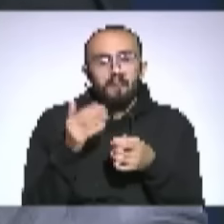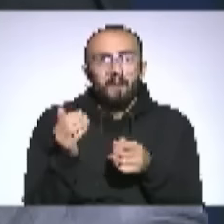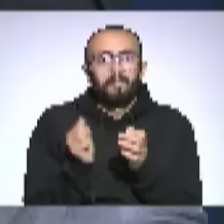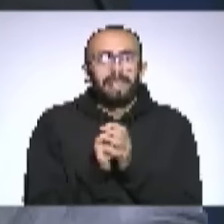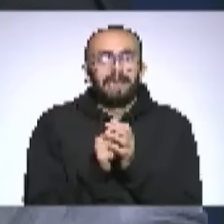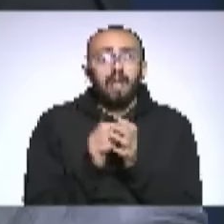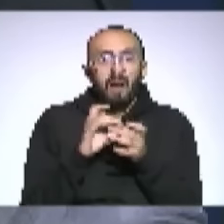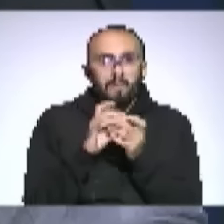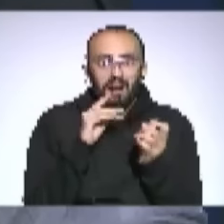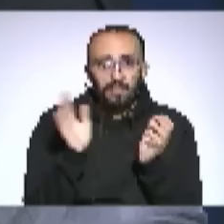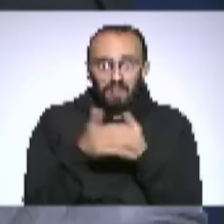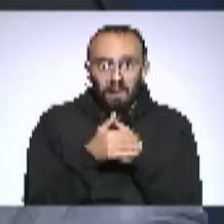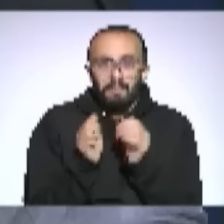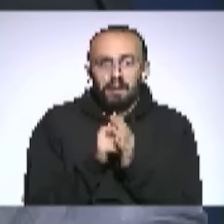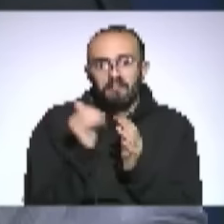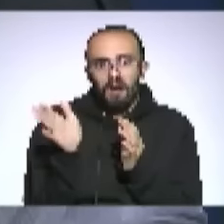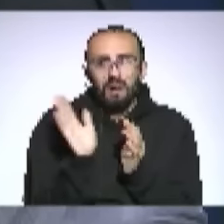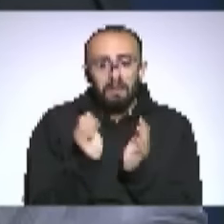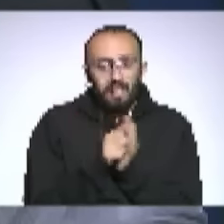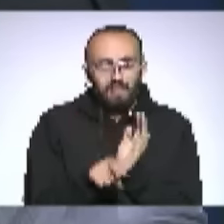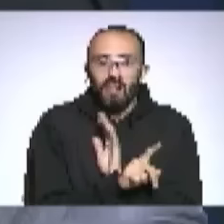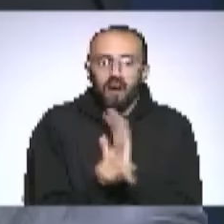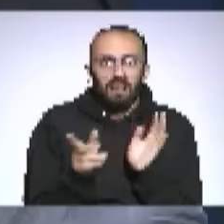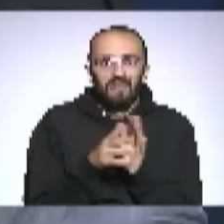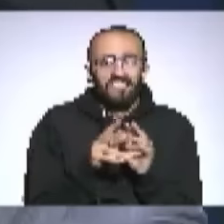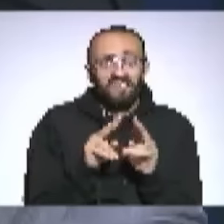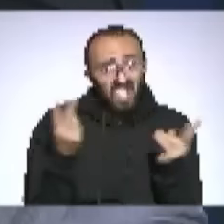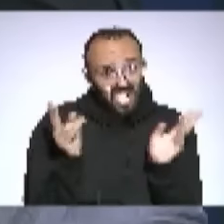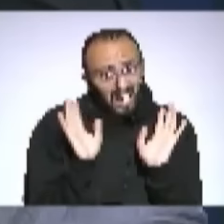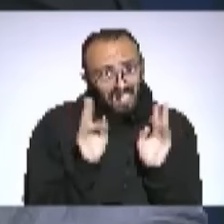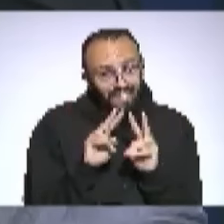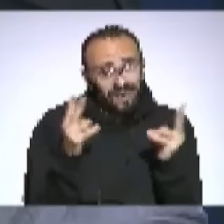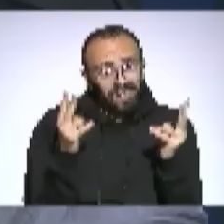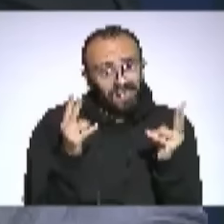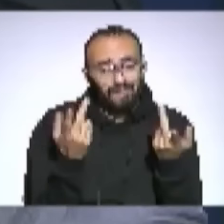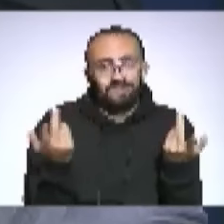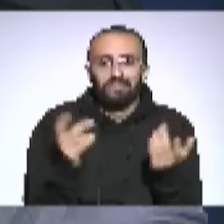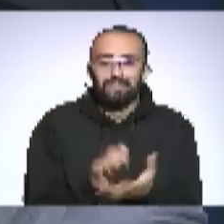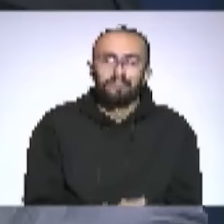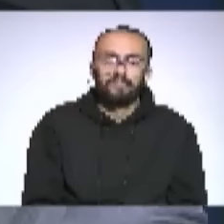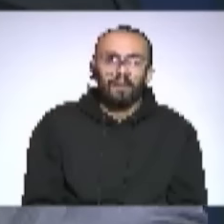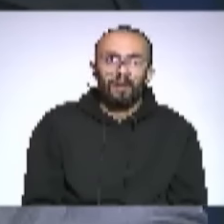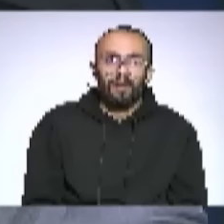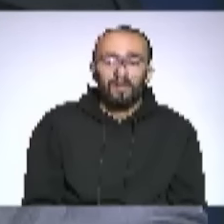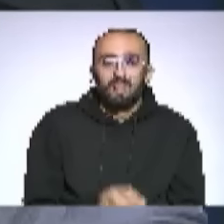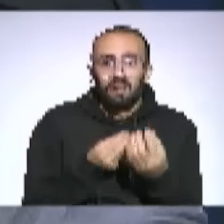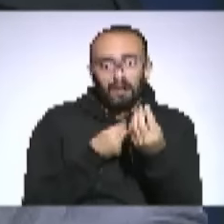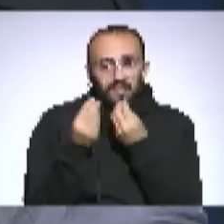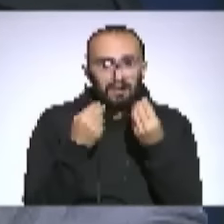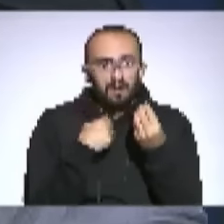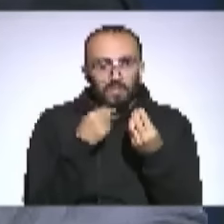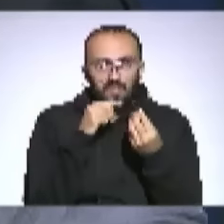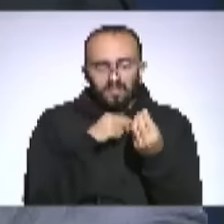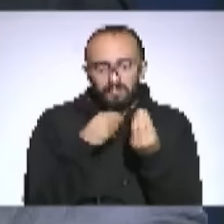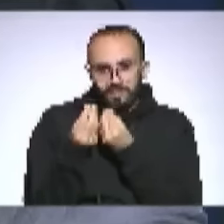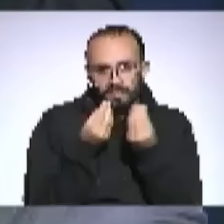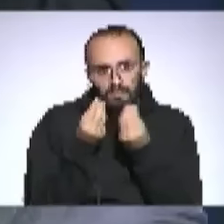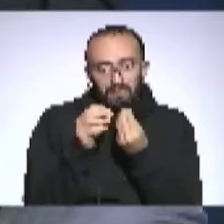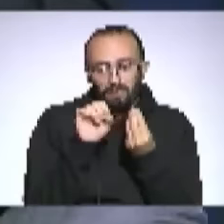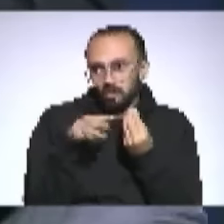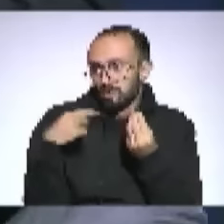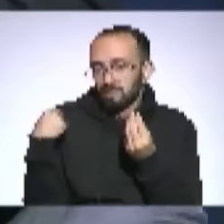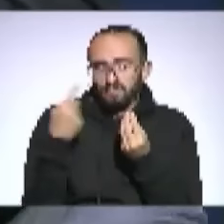لكن في البيت لا تفرق يعني الكلام اللي بيني وبينه لما بنتكلم في في الاربع